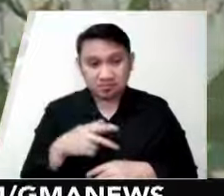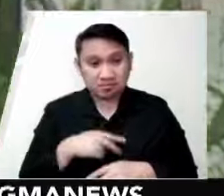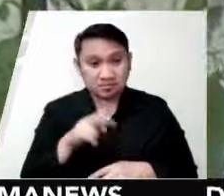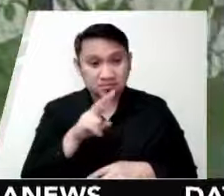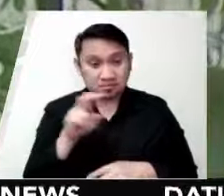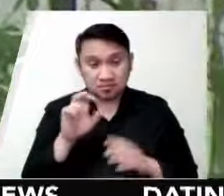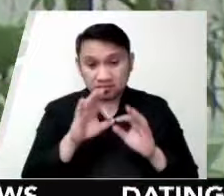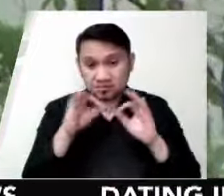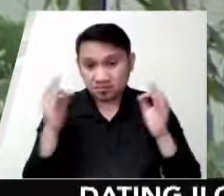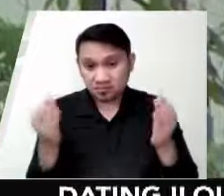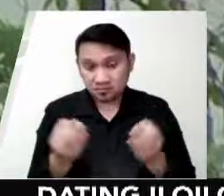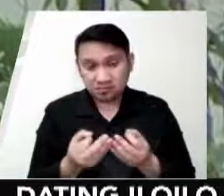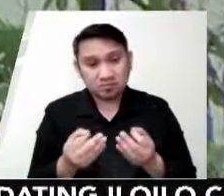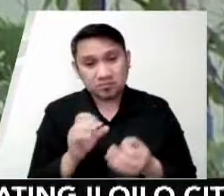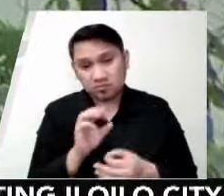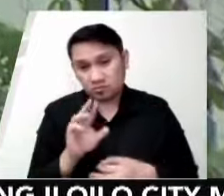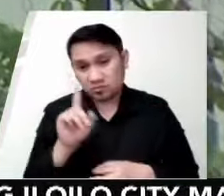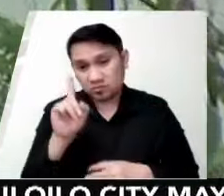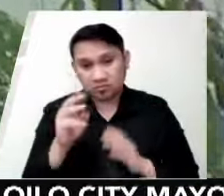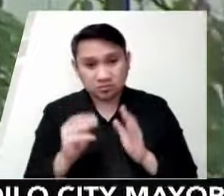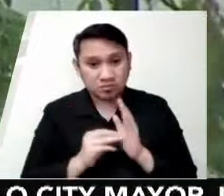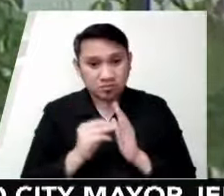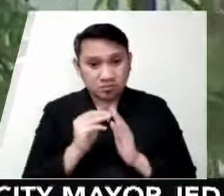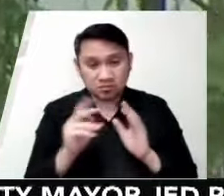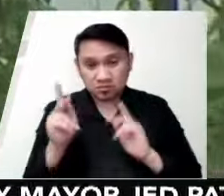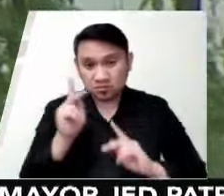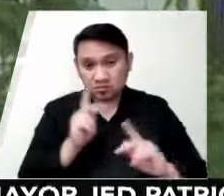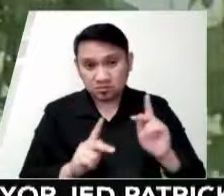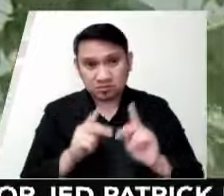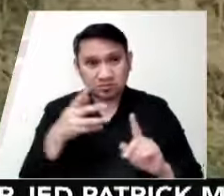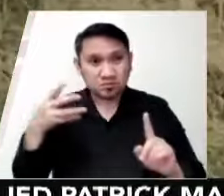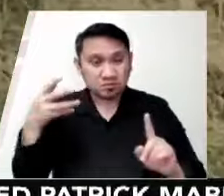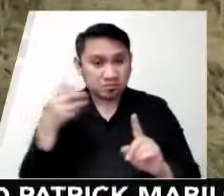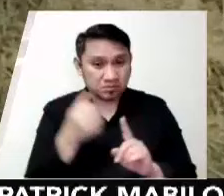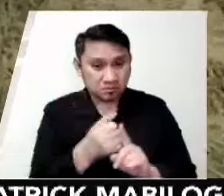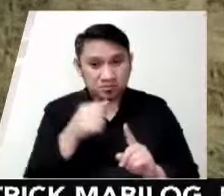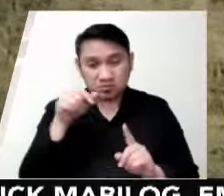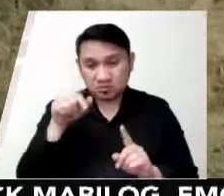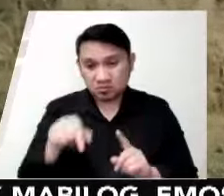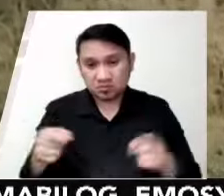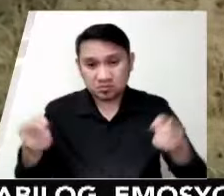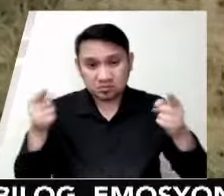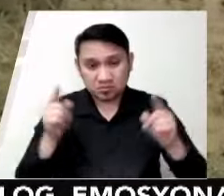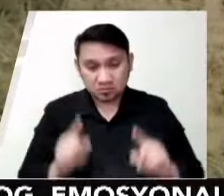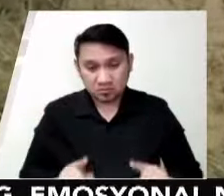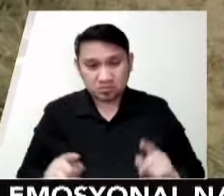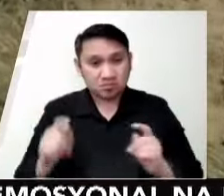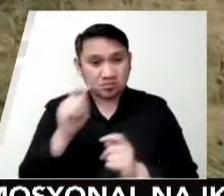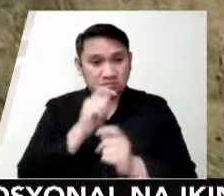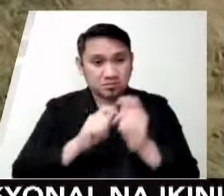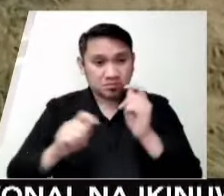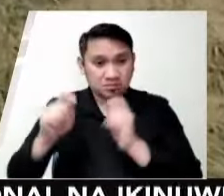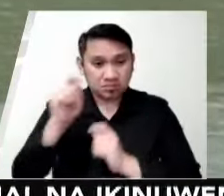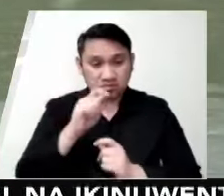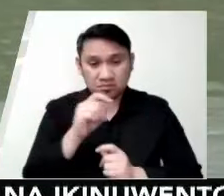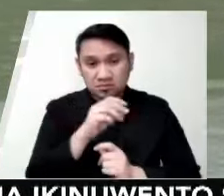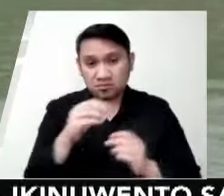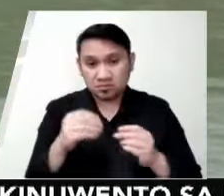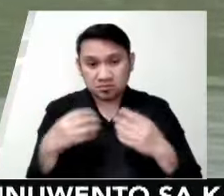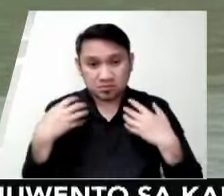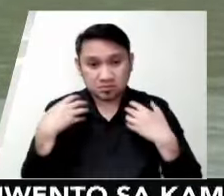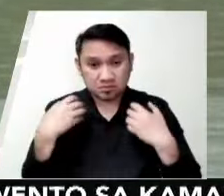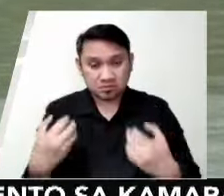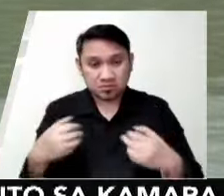katumbas ng lagpas isang milyong katao ang apektado sa pananalasa ng baguong ferd hener at Helen at pinalakas nitong habagat